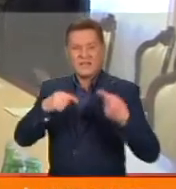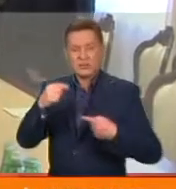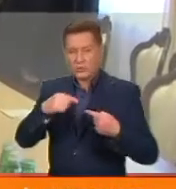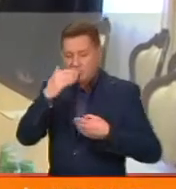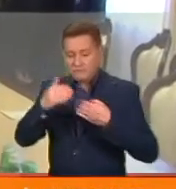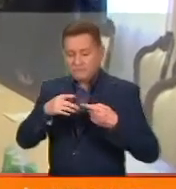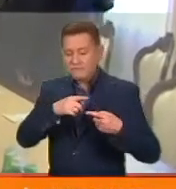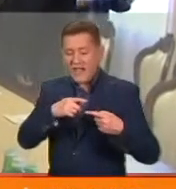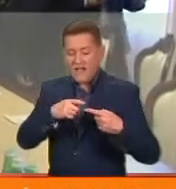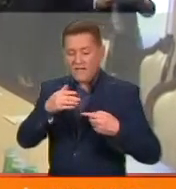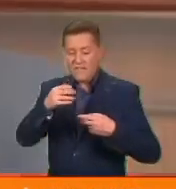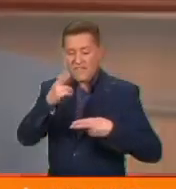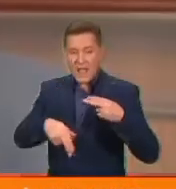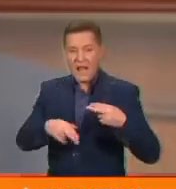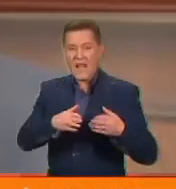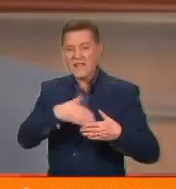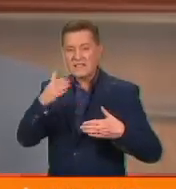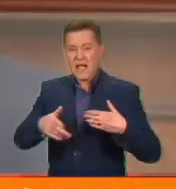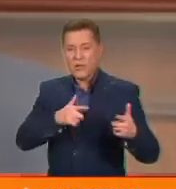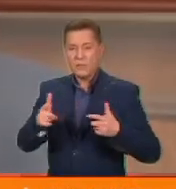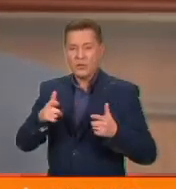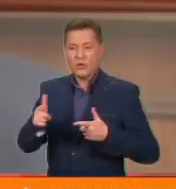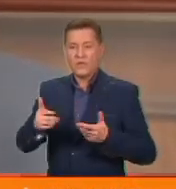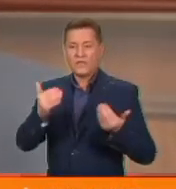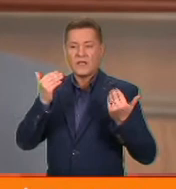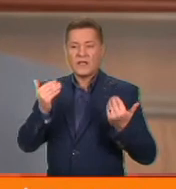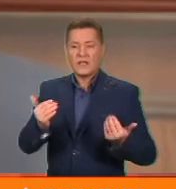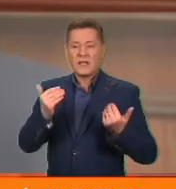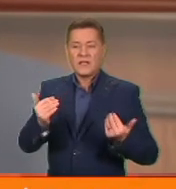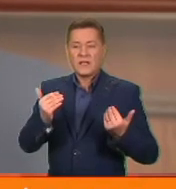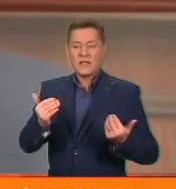фінальній стадії підготовки. Зараз ми сконцентровані над